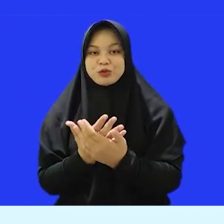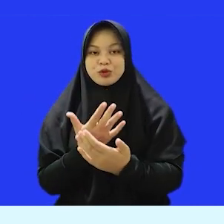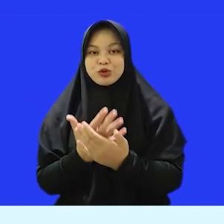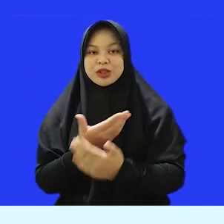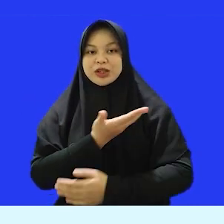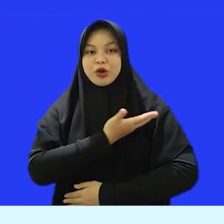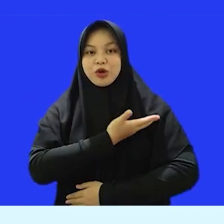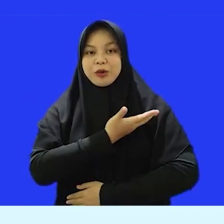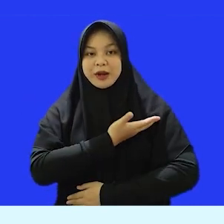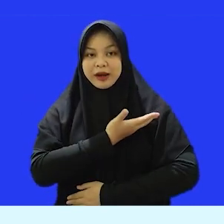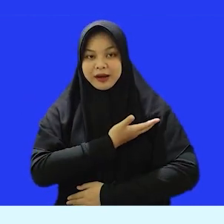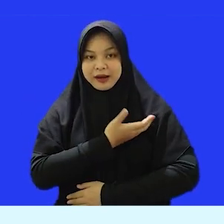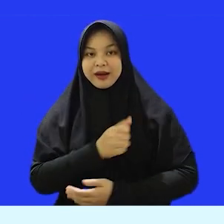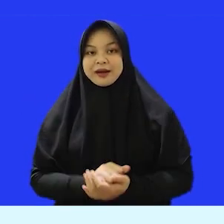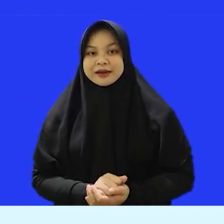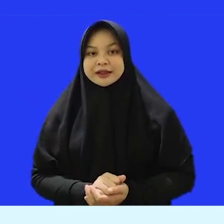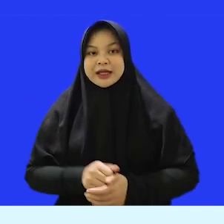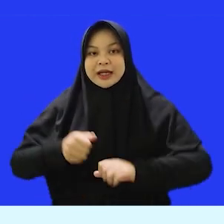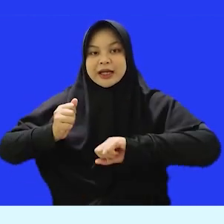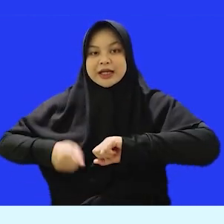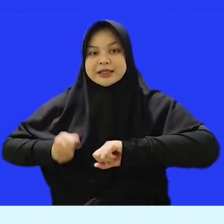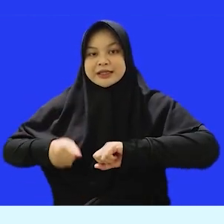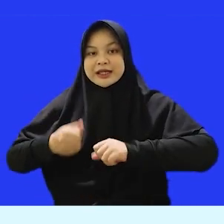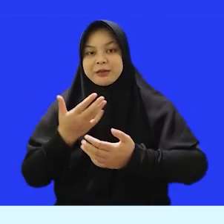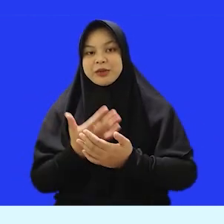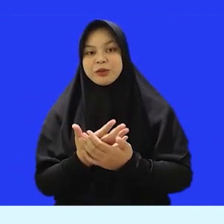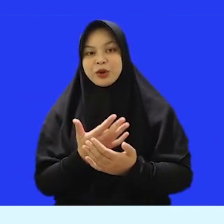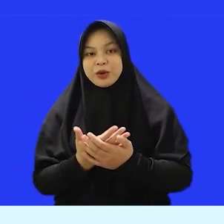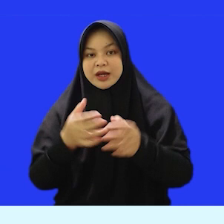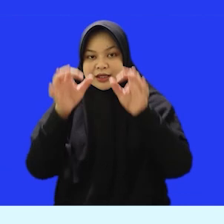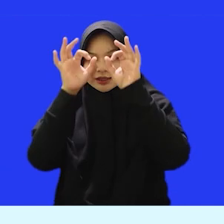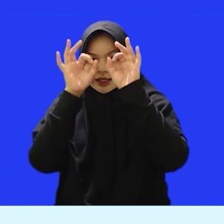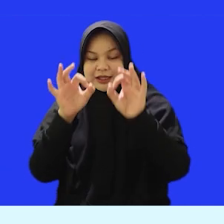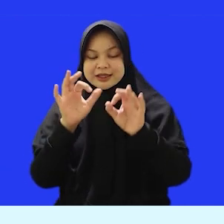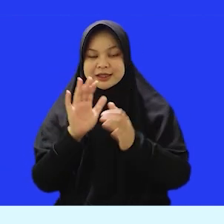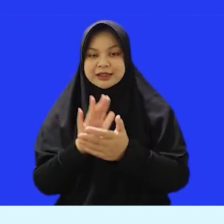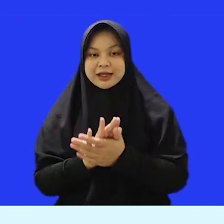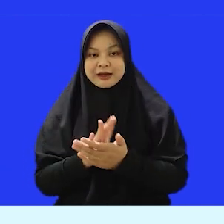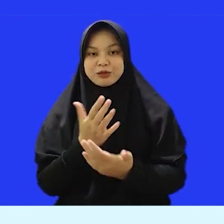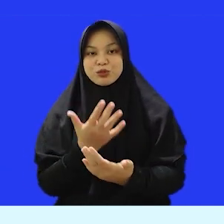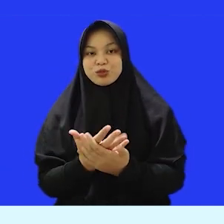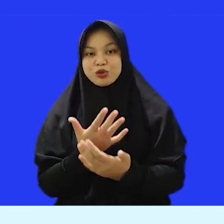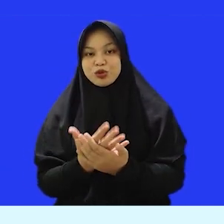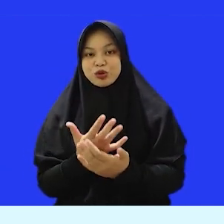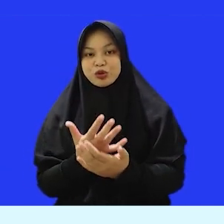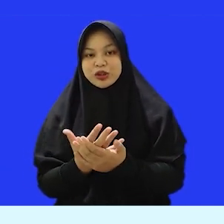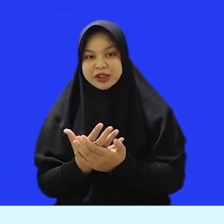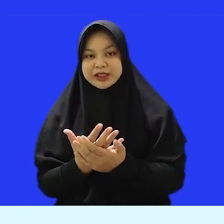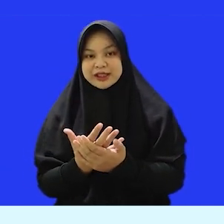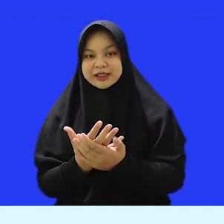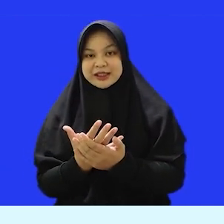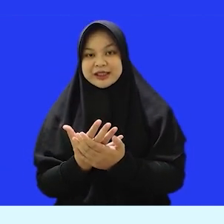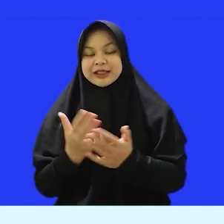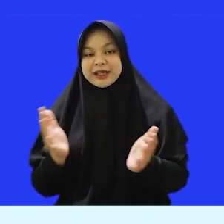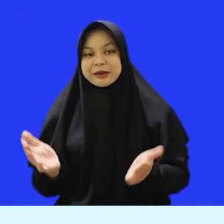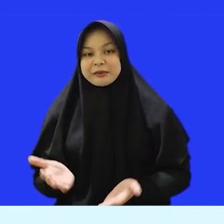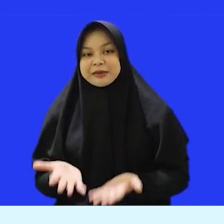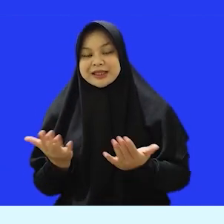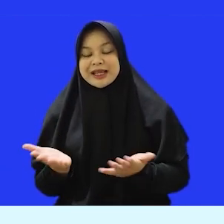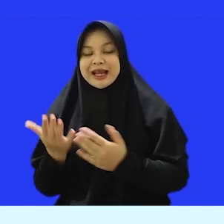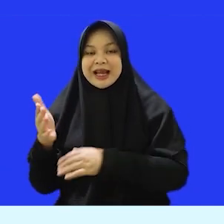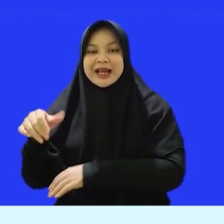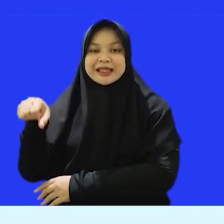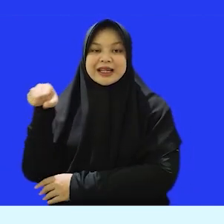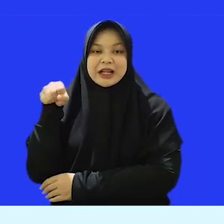pihak korban, kemudian sidang pembuktian merupakan saksi dan bukti yang meringankan terdakwa. Yang